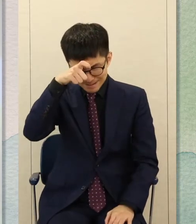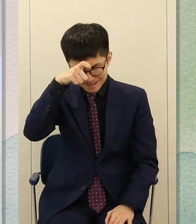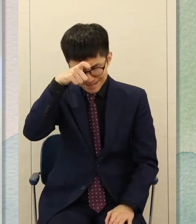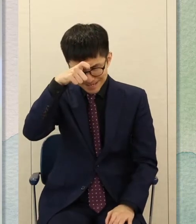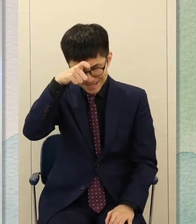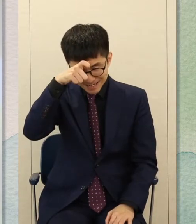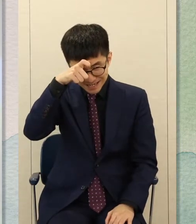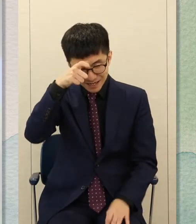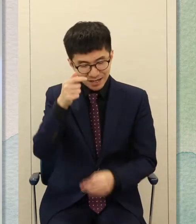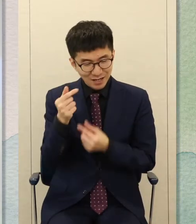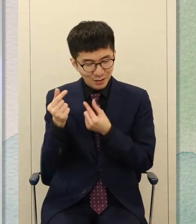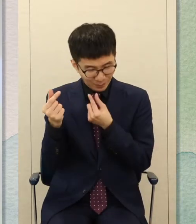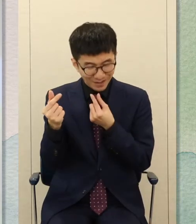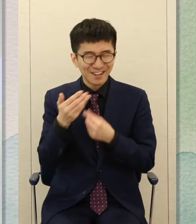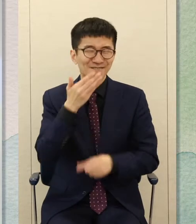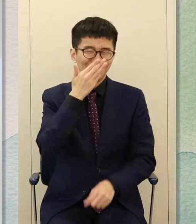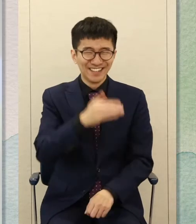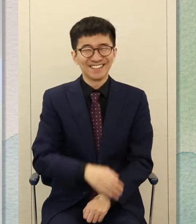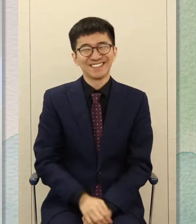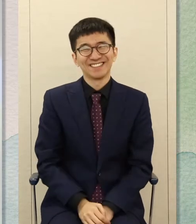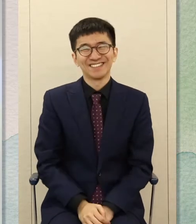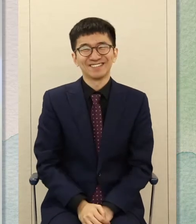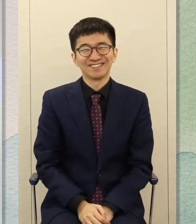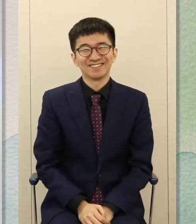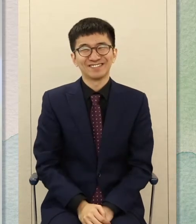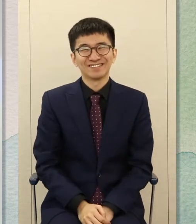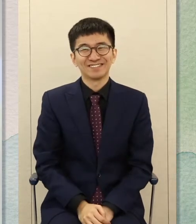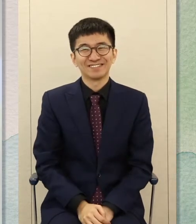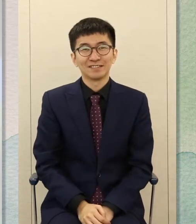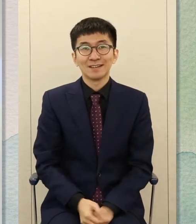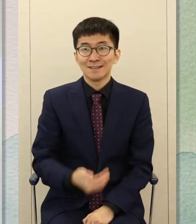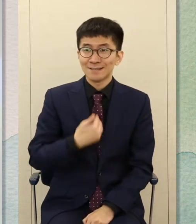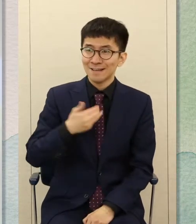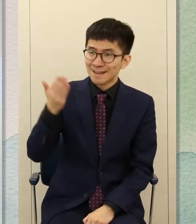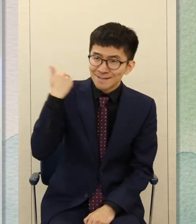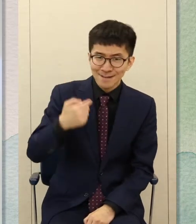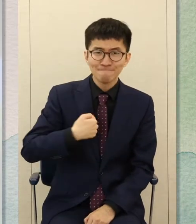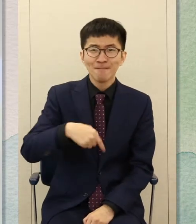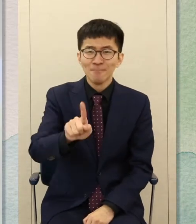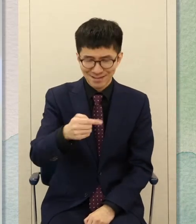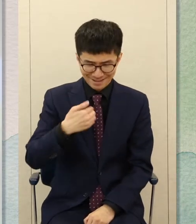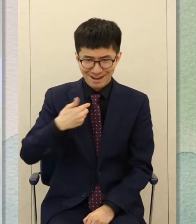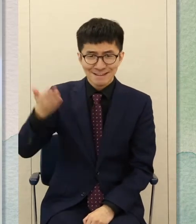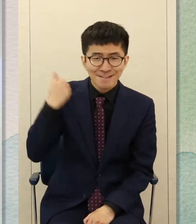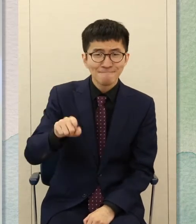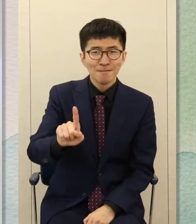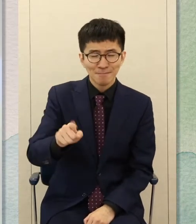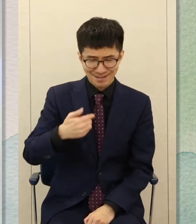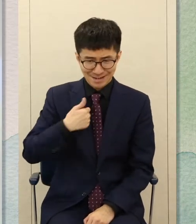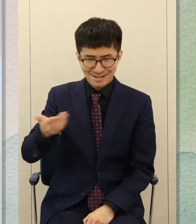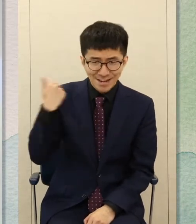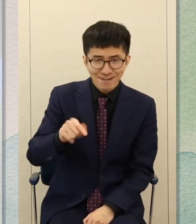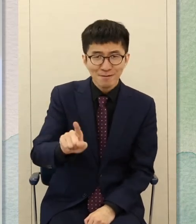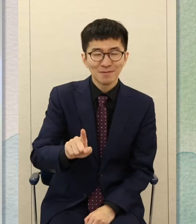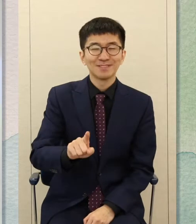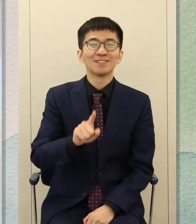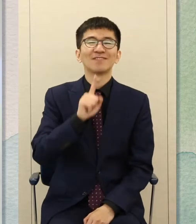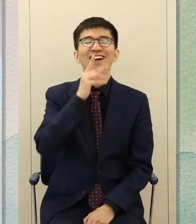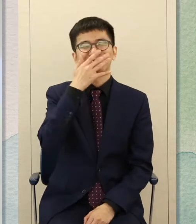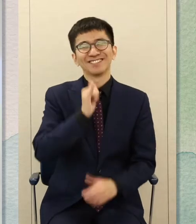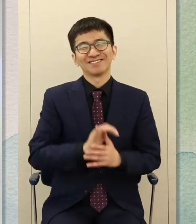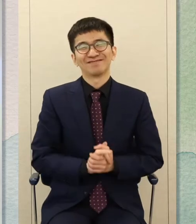거죠. 예, 그럴 때 나 때는 말이야 이걸 계속하게 되면 예, 정말 꼰대가 되는 거죠.